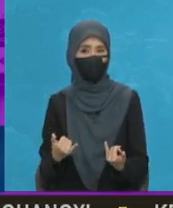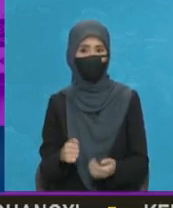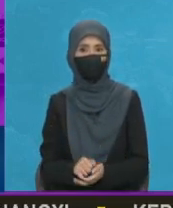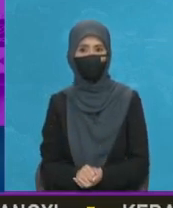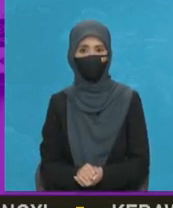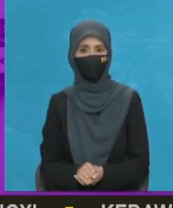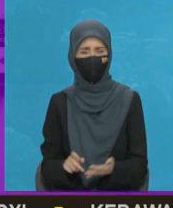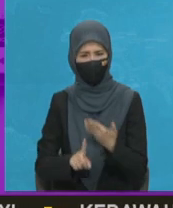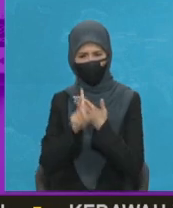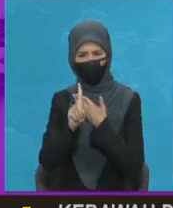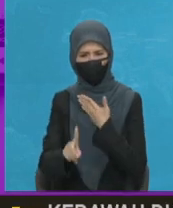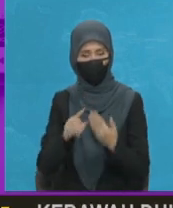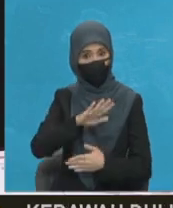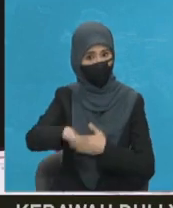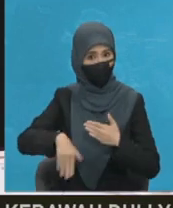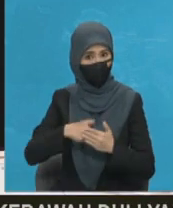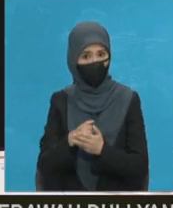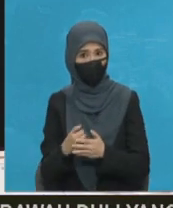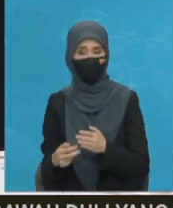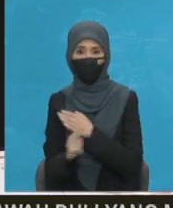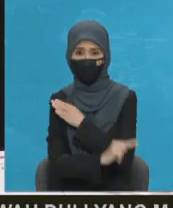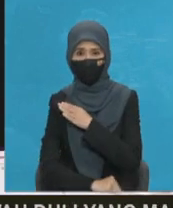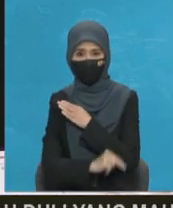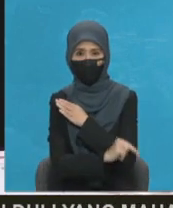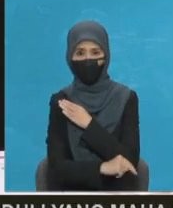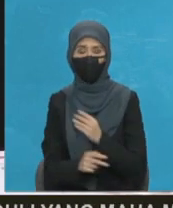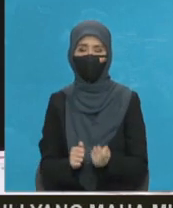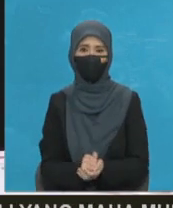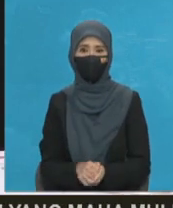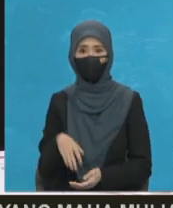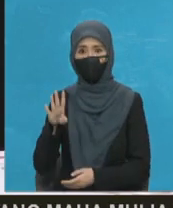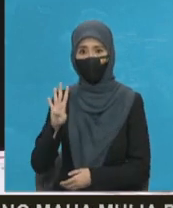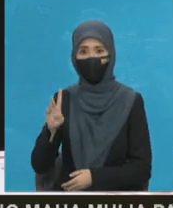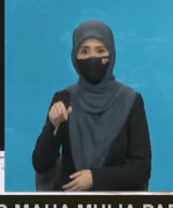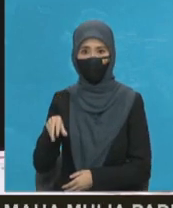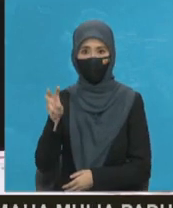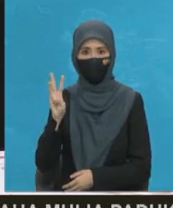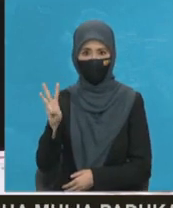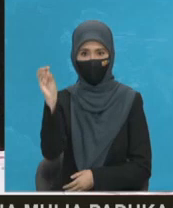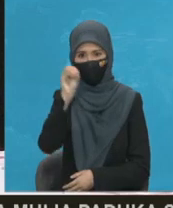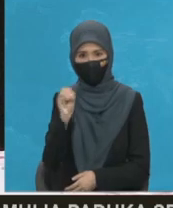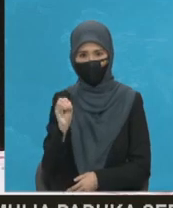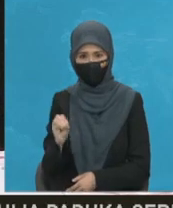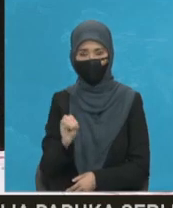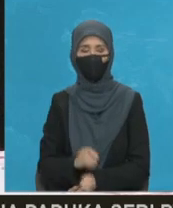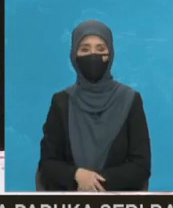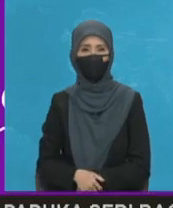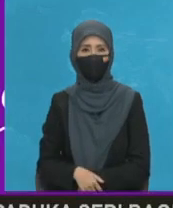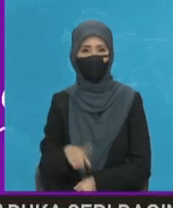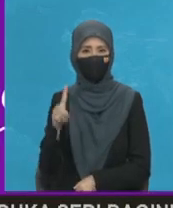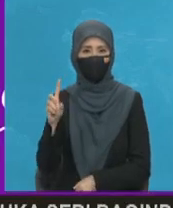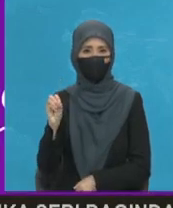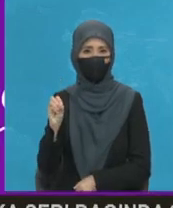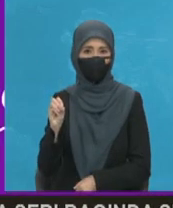di pusat-pusat pengasingan di seluruh negara atau Beta givency retina sebanyak empat poin 600 Dalam pada itu 155